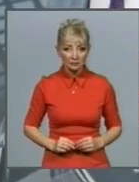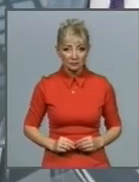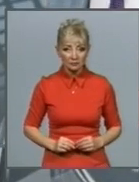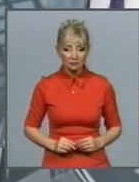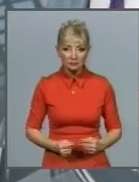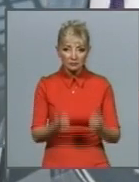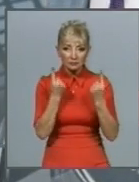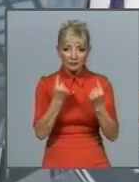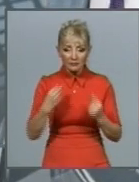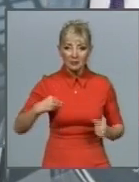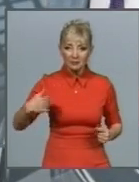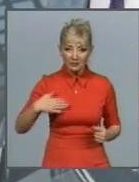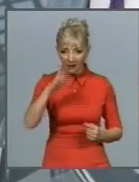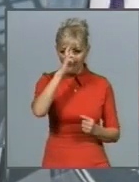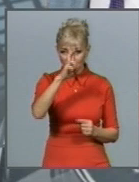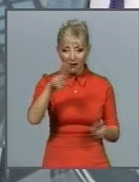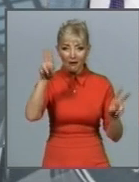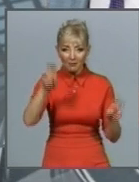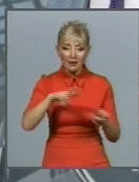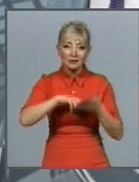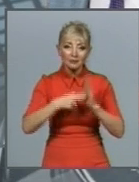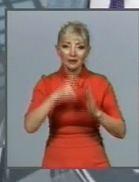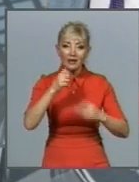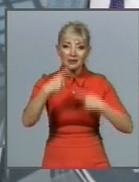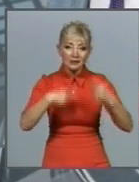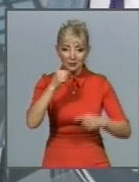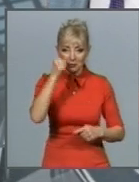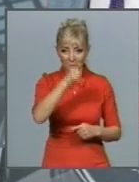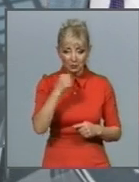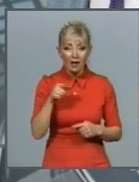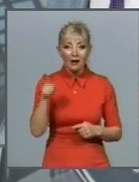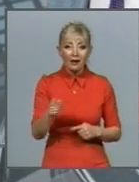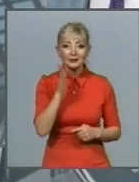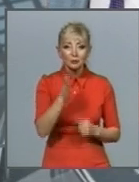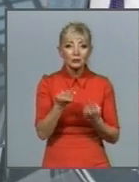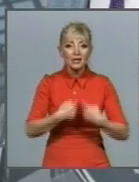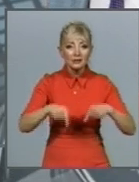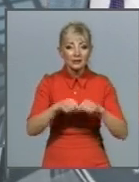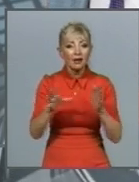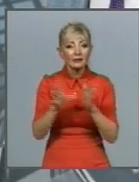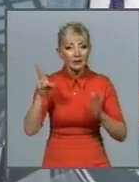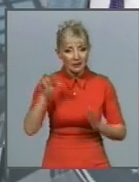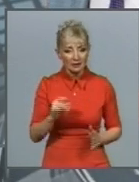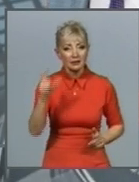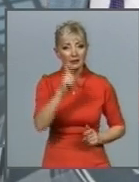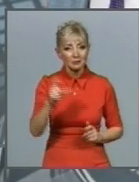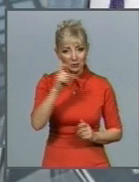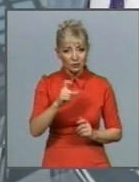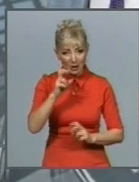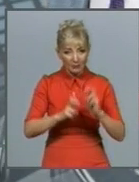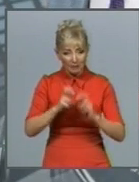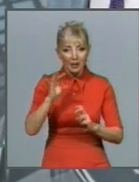Велика приватизація державних компаній запланована на наступний рік. Вона охоплюватиме сектори енергетики, хімічної промисловості